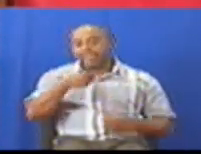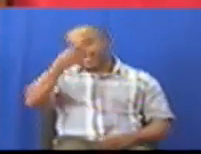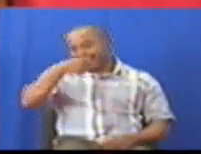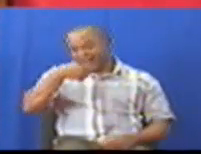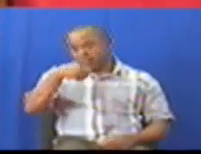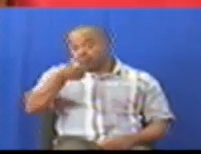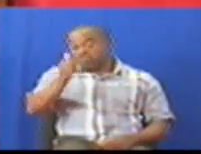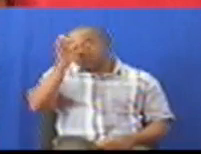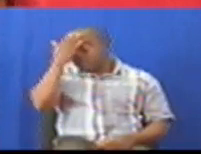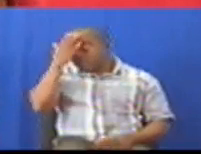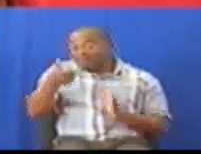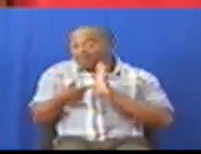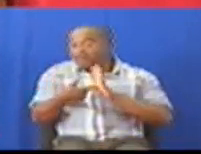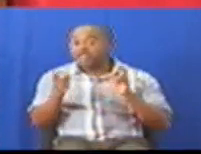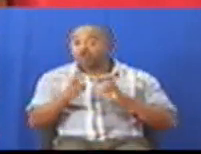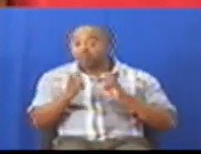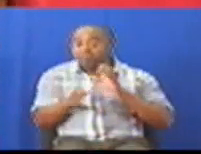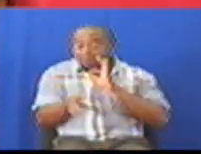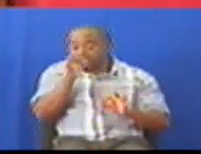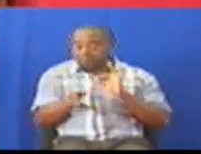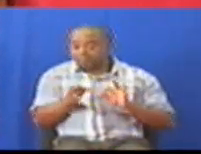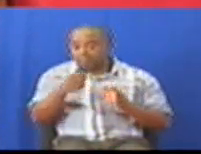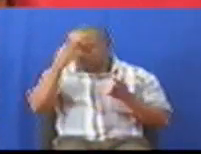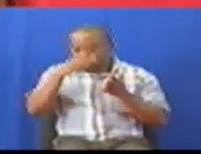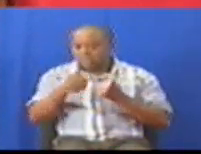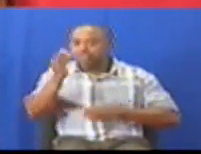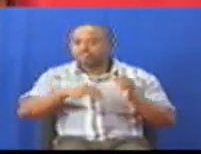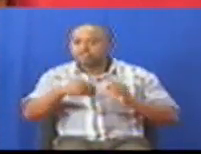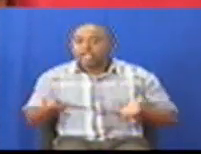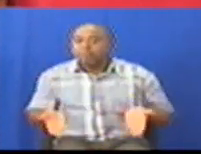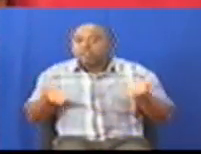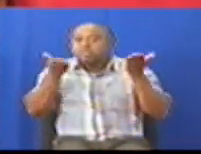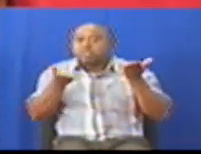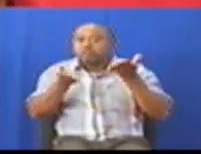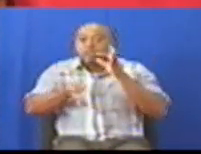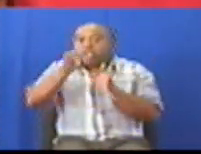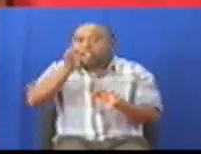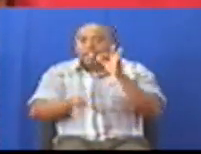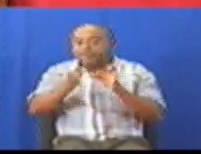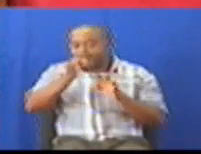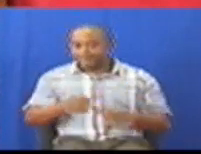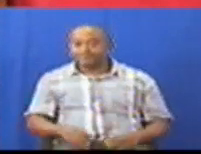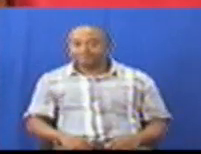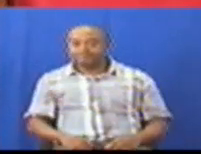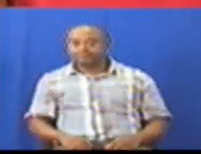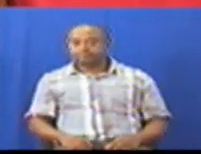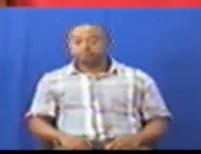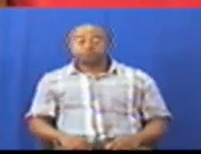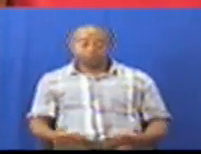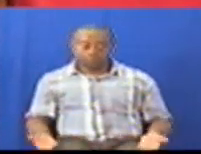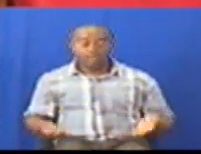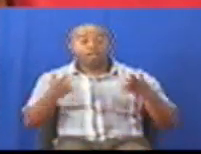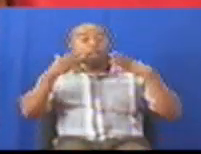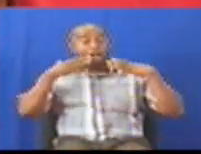na umeme wa uhakika maana yake ni kuwa na maendeleo ya hakika. Vile vile afya